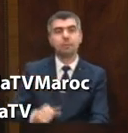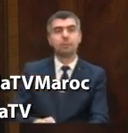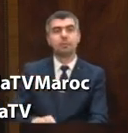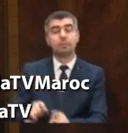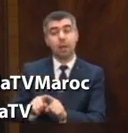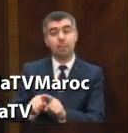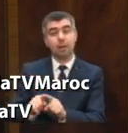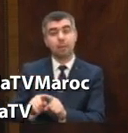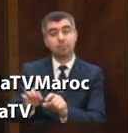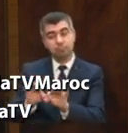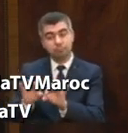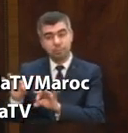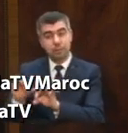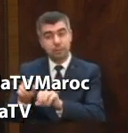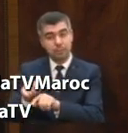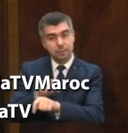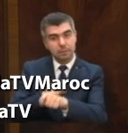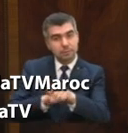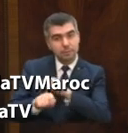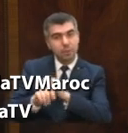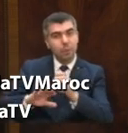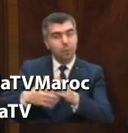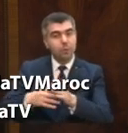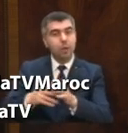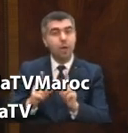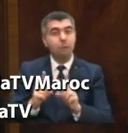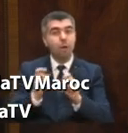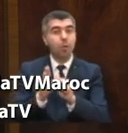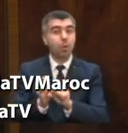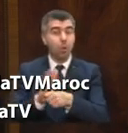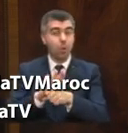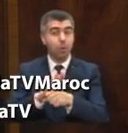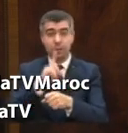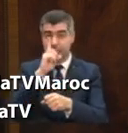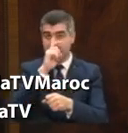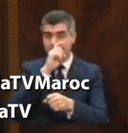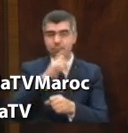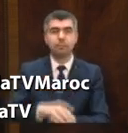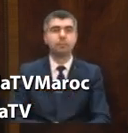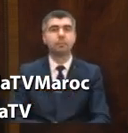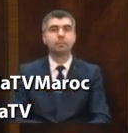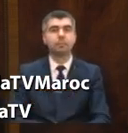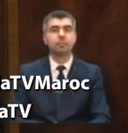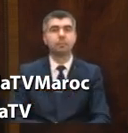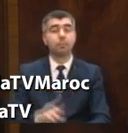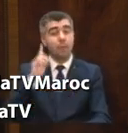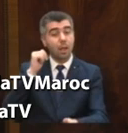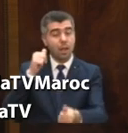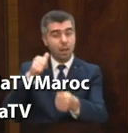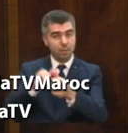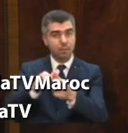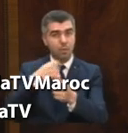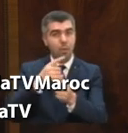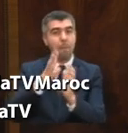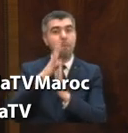فيروس كوفيد 19 وتداعياته الاجتماعية. نذكركم السيد الوزير ببرنامج التعويض عن